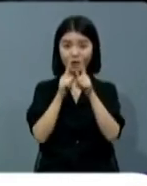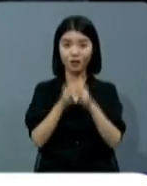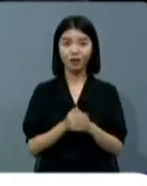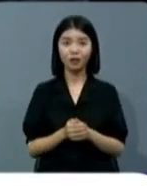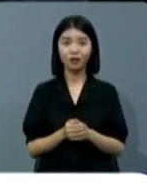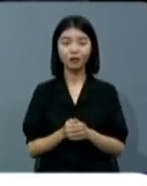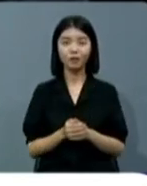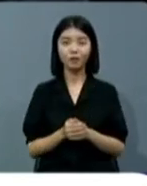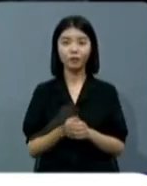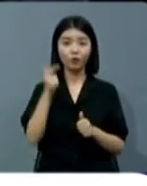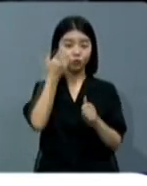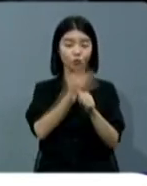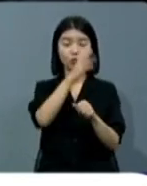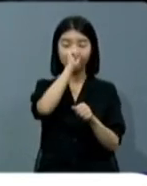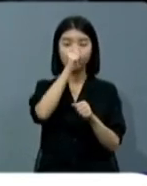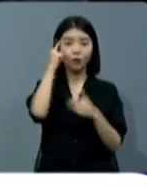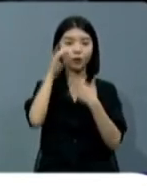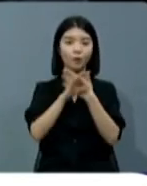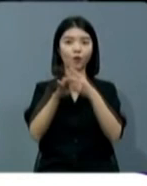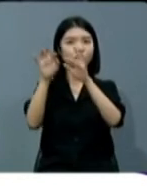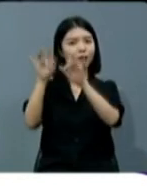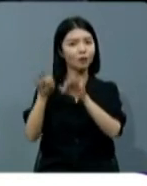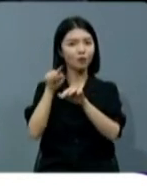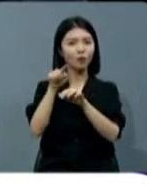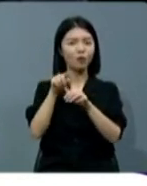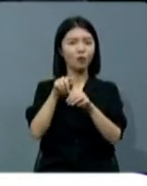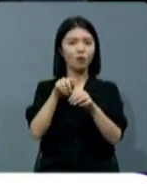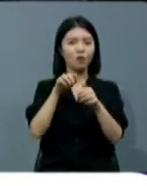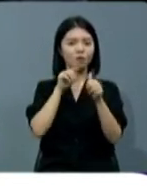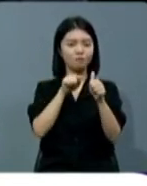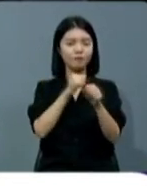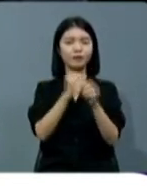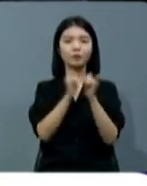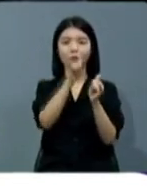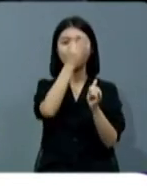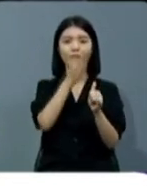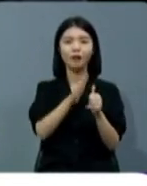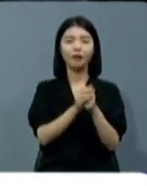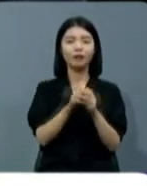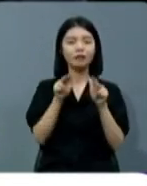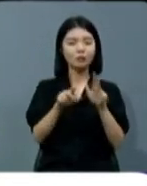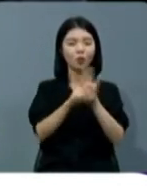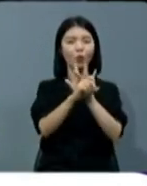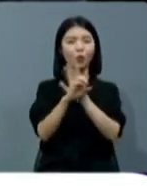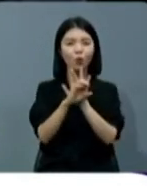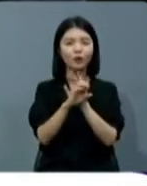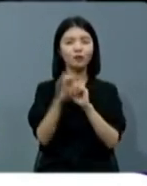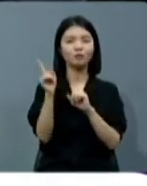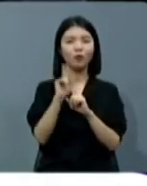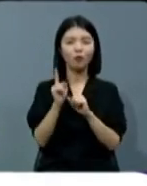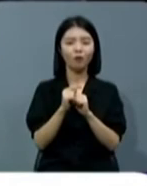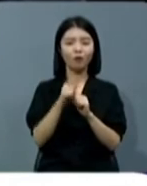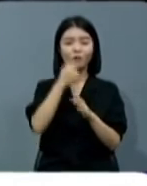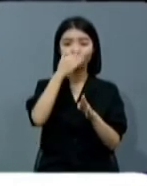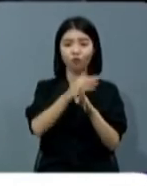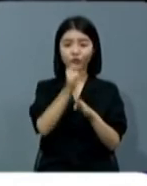그 질문해 주셔서 좋습니다. 왜냐하면 우리 네. 댓글로 이걸 공격하는 분들이 있는데 네. 괜히 지금 뭐 코로나니 우리